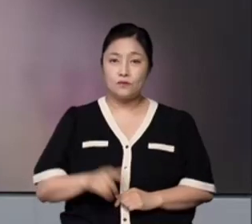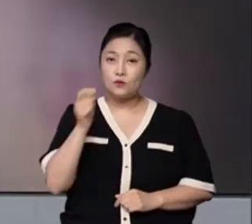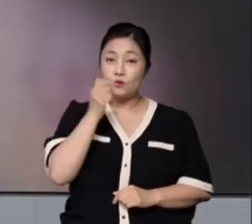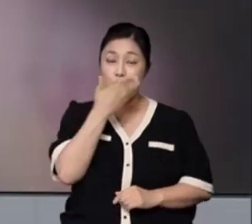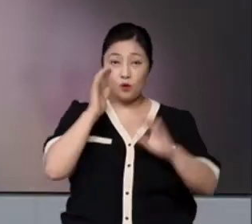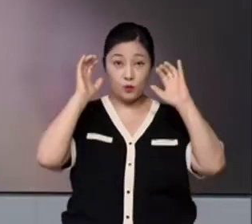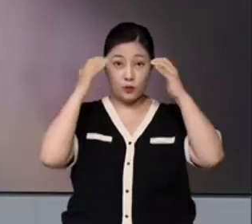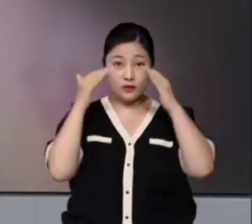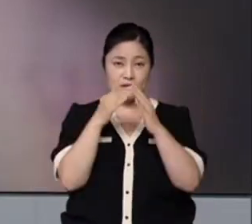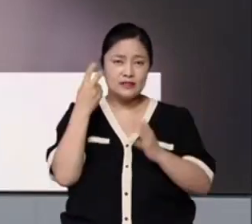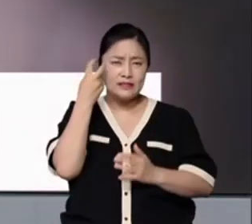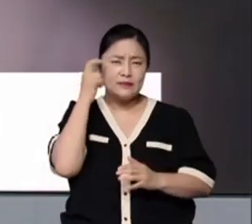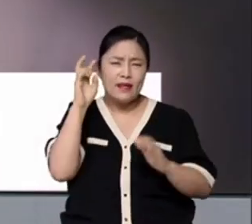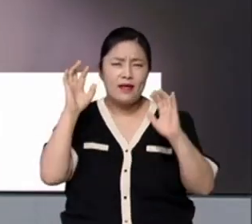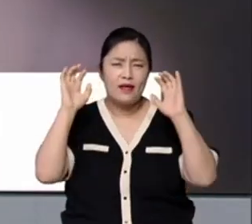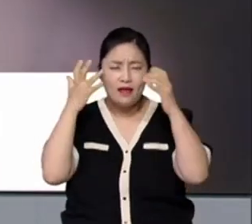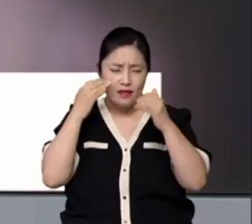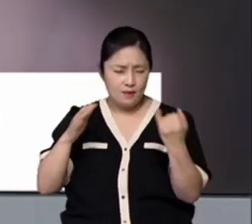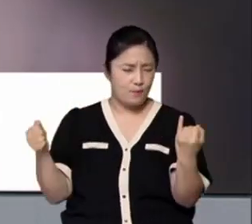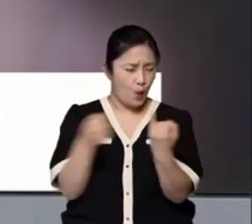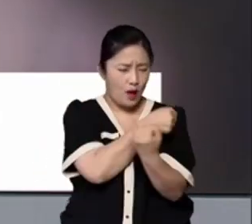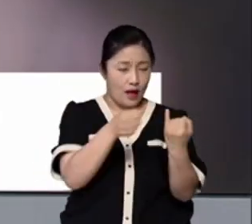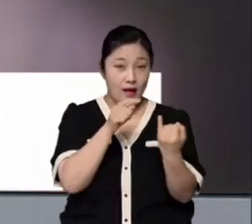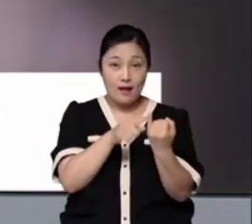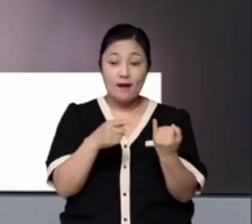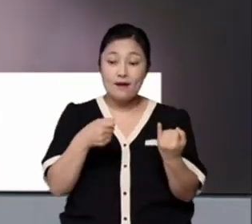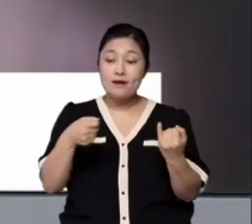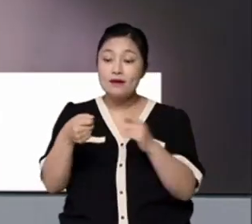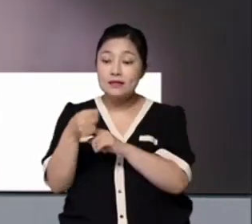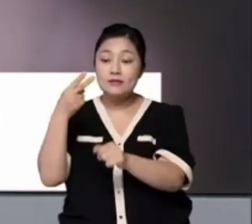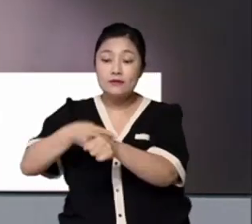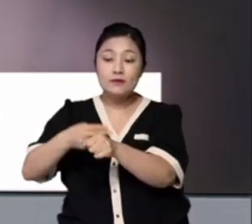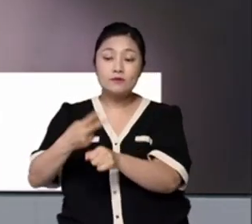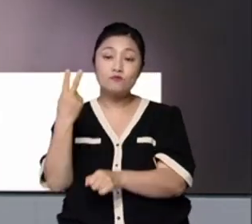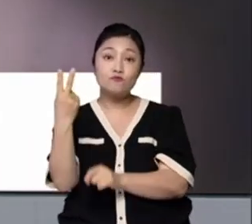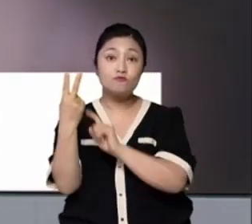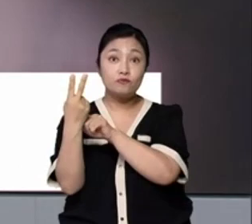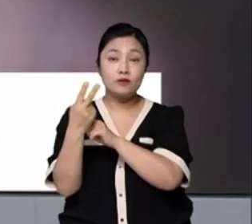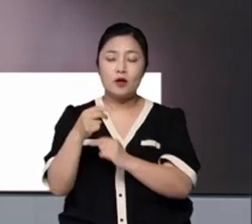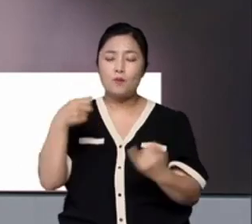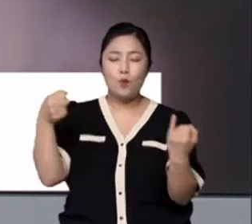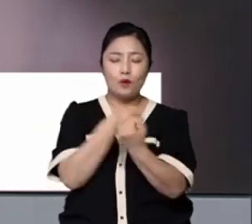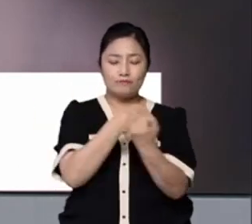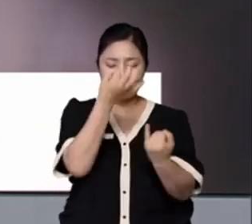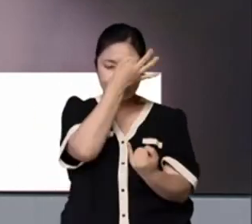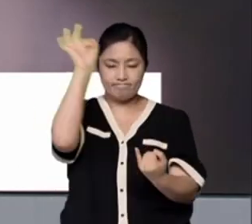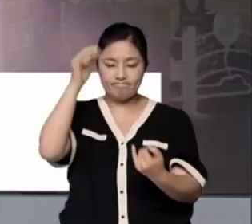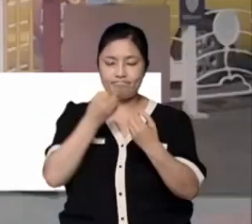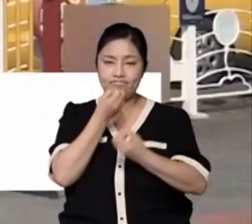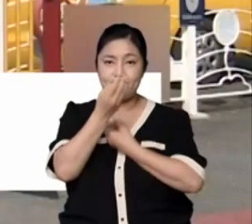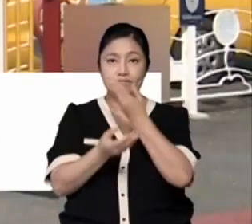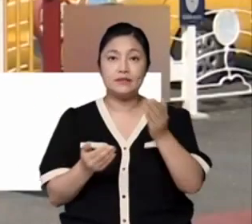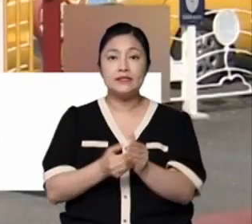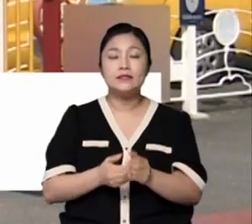여수 어린이집 20개월 여아 폭행 사건의 가해자인 보육교사 2명이 폭행 사실을